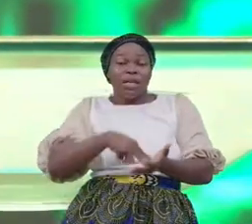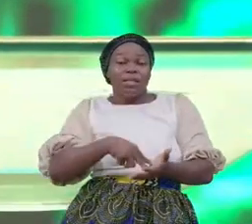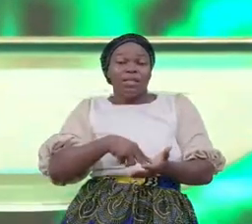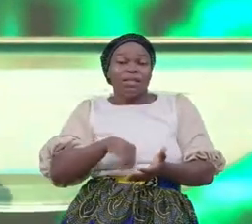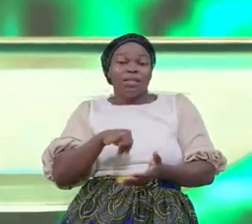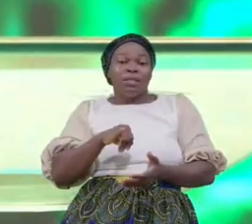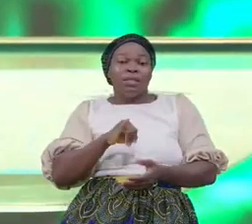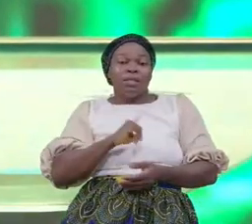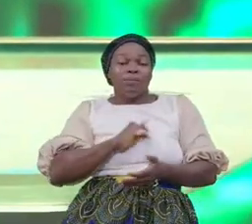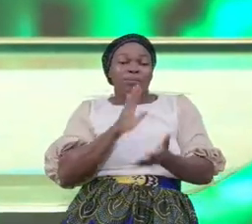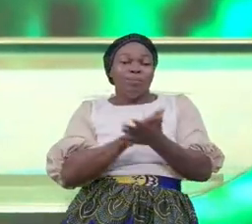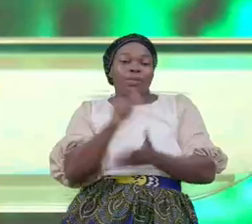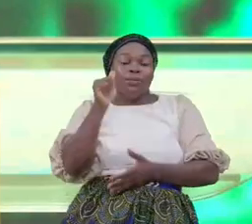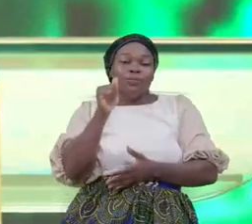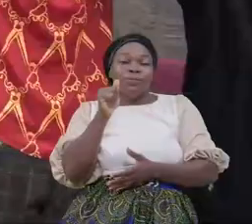crois.